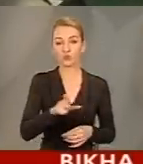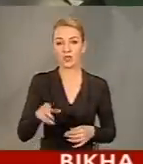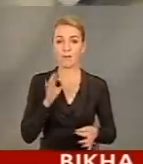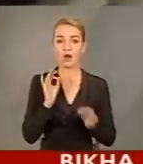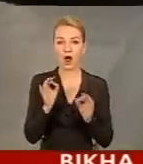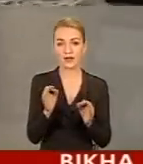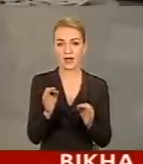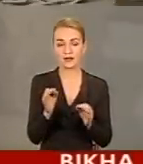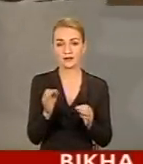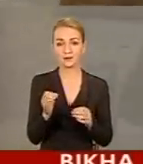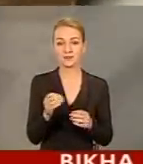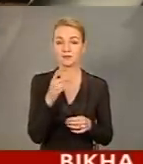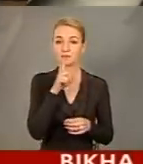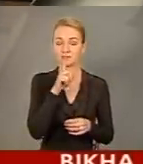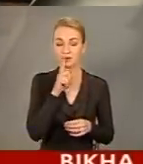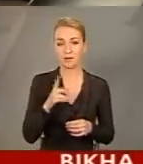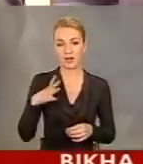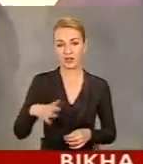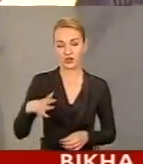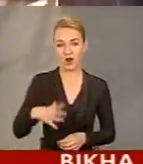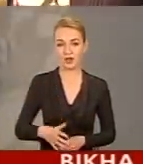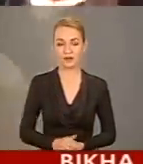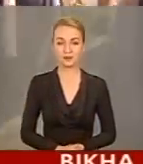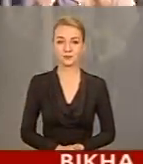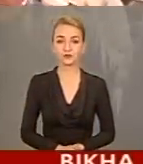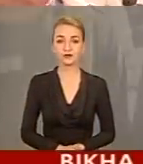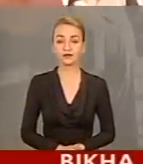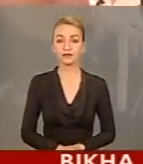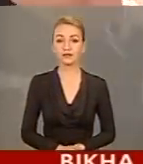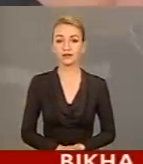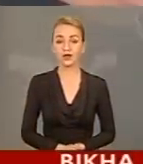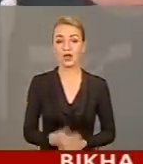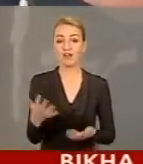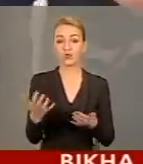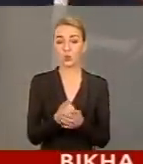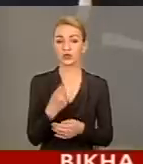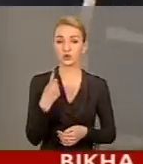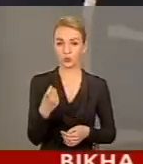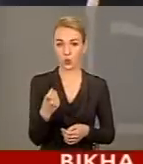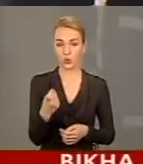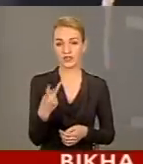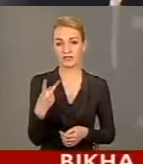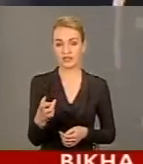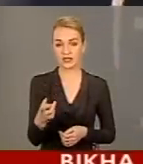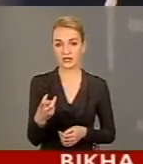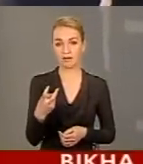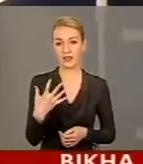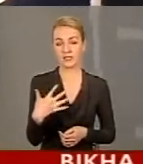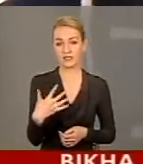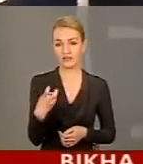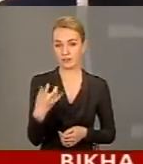радять стиснути щелепи та перечекати. Виходить 100, 200,